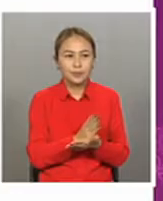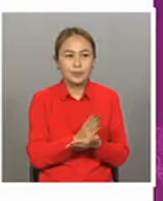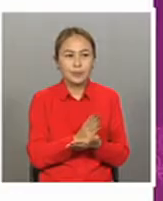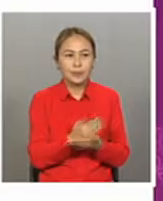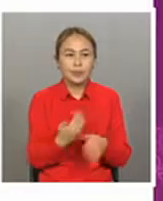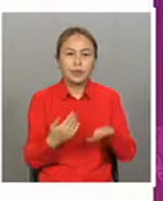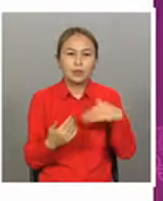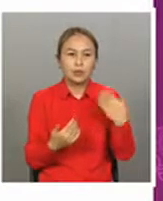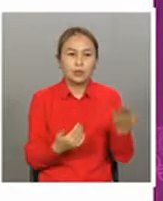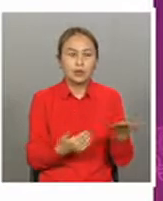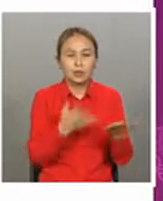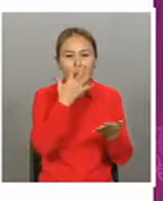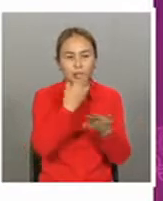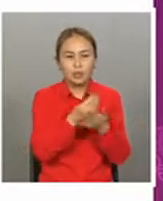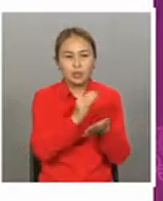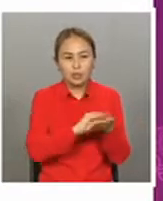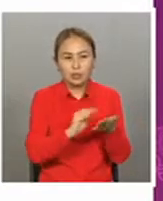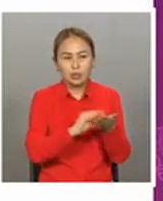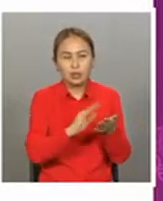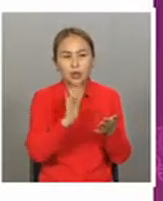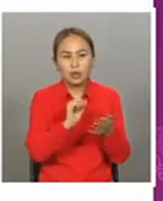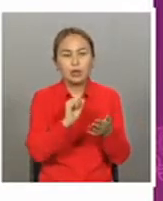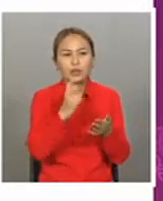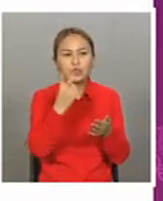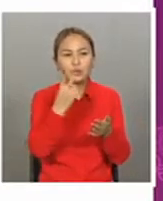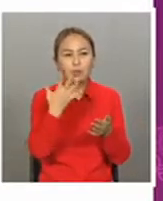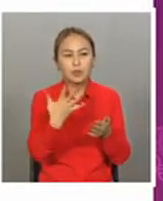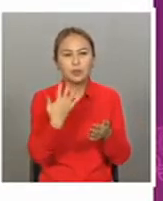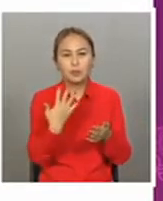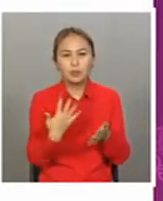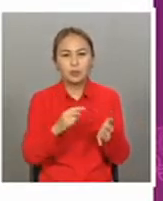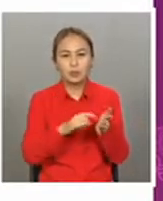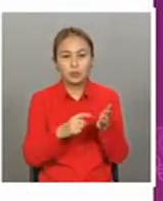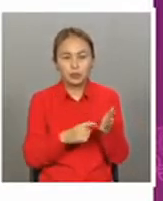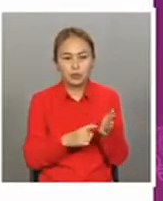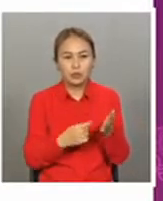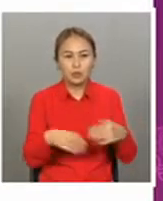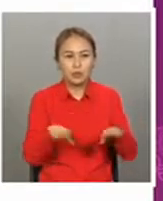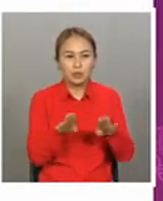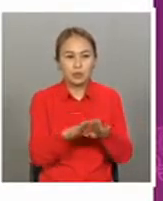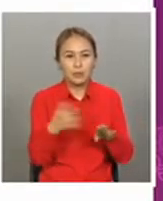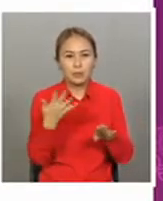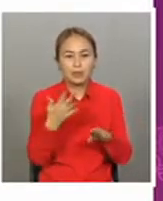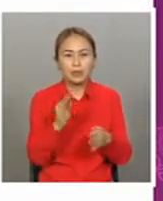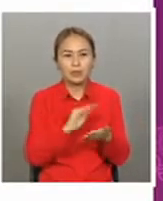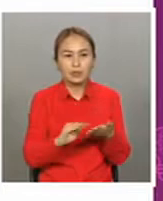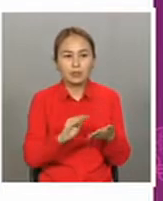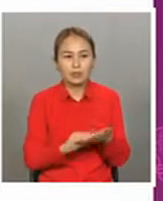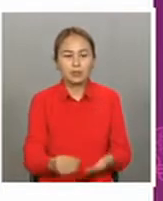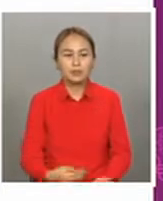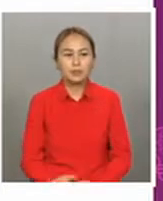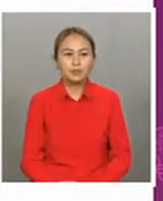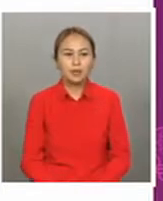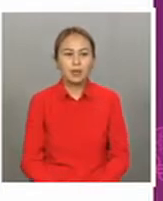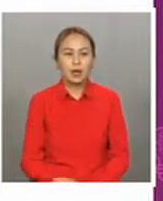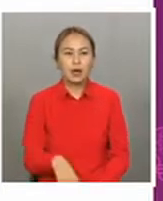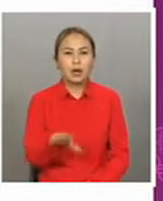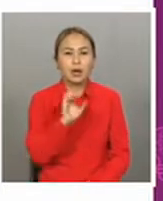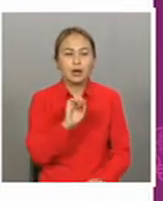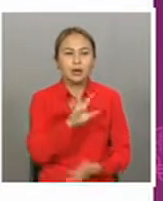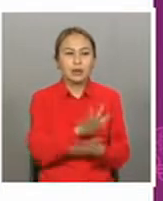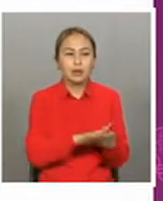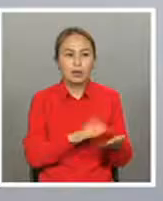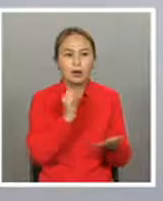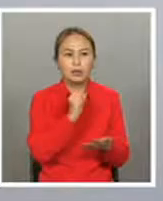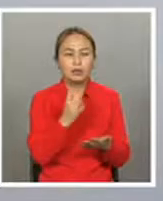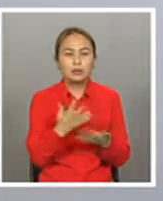Сол жағы өзі жазылады да, 25 пен 5-тің бөлінісі міне 5 деп мәні жазылады. Әрі қарай аны табу